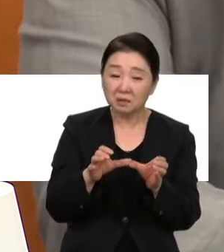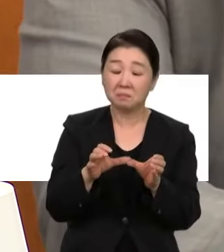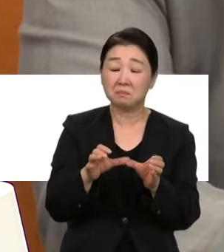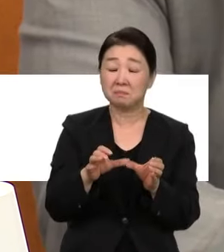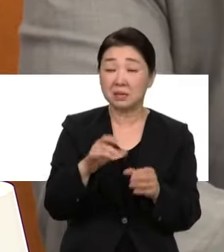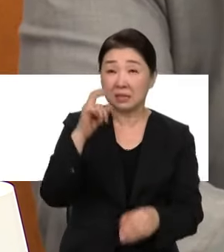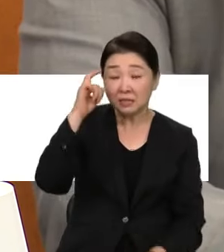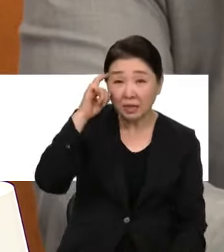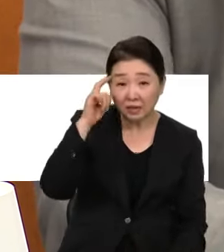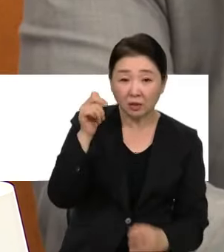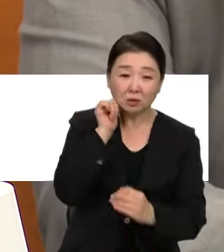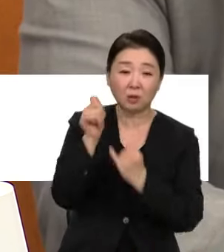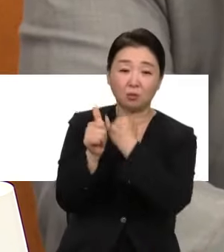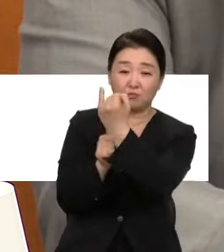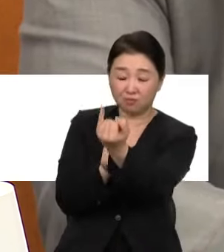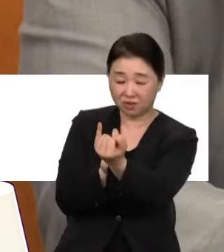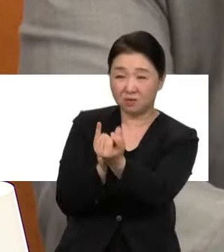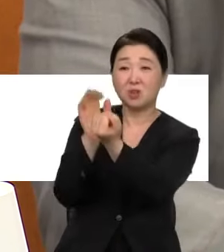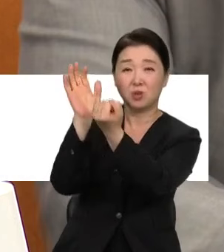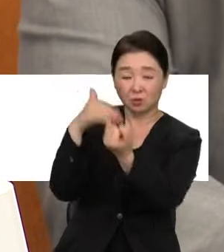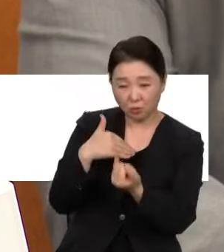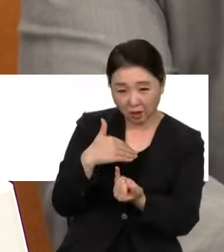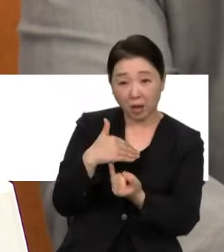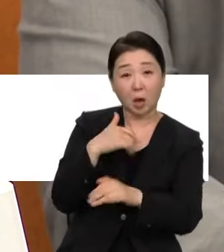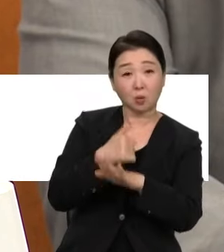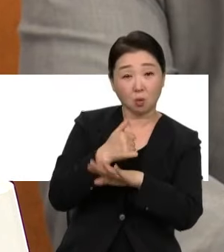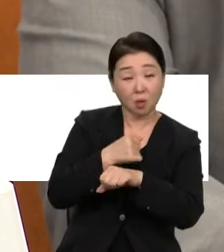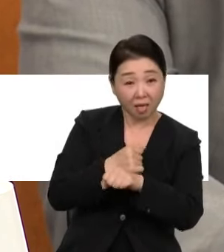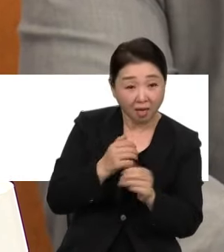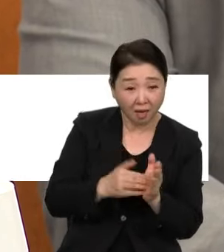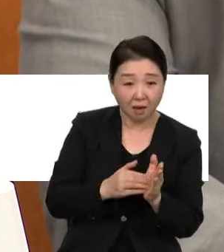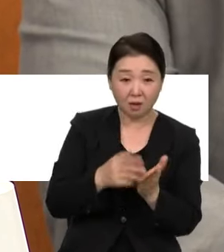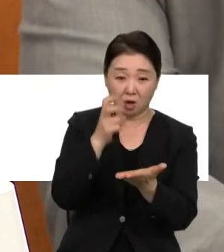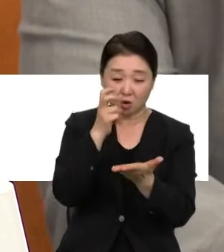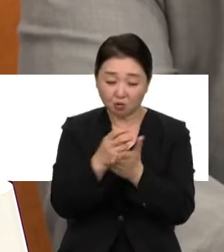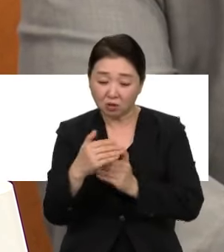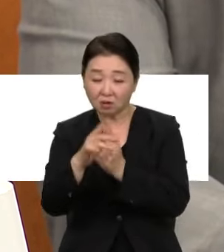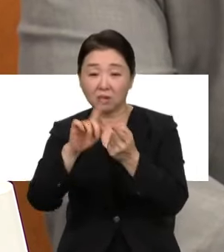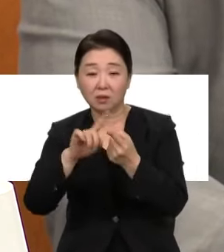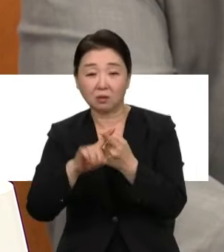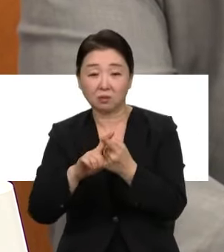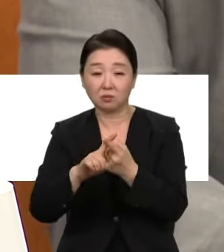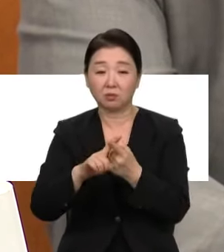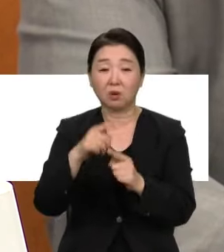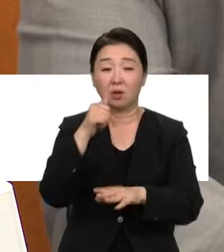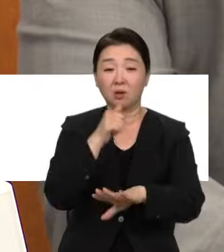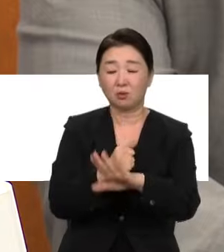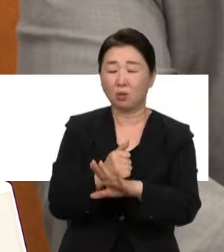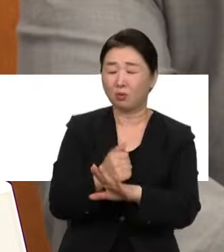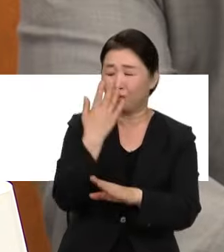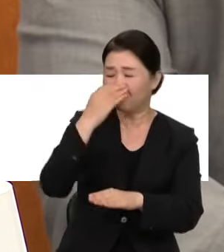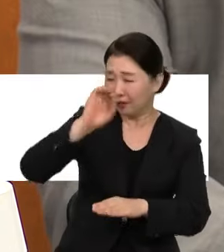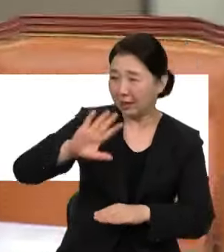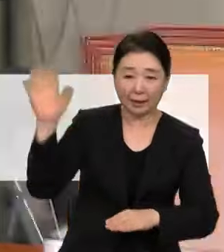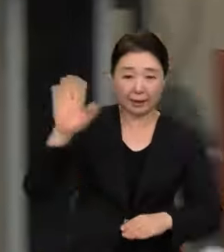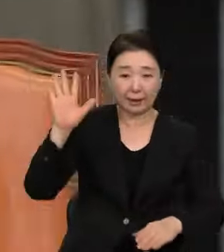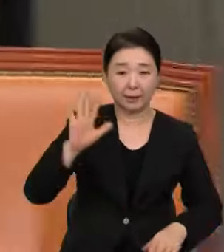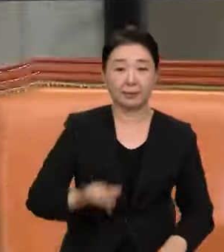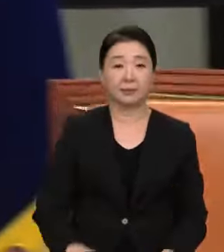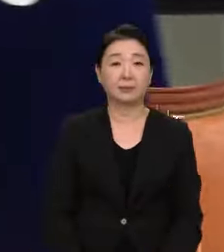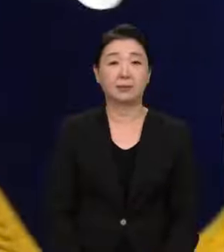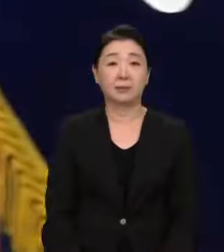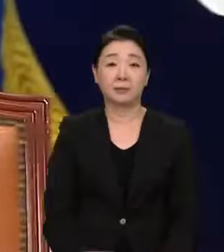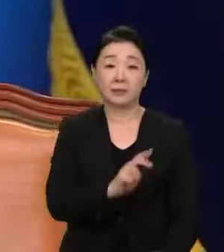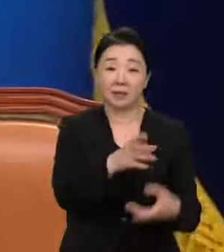결단으로 이번 조사가 성사된 것입니다 규정과 절차에 따른 것으로 패 는 가당치도 않습니다